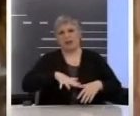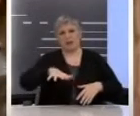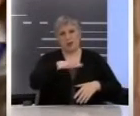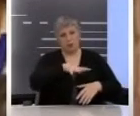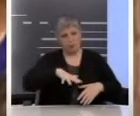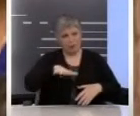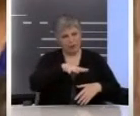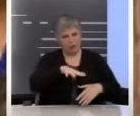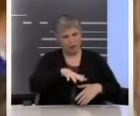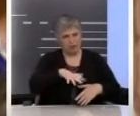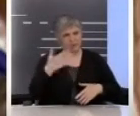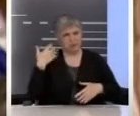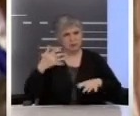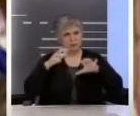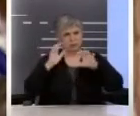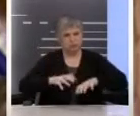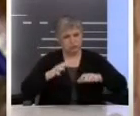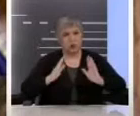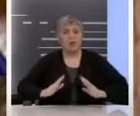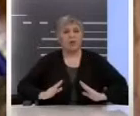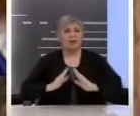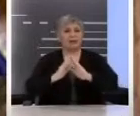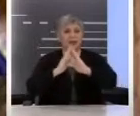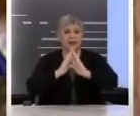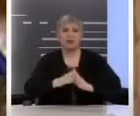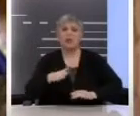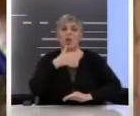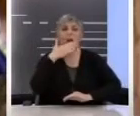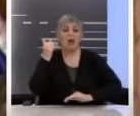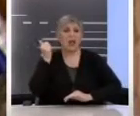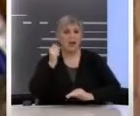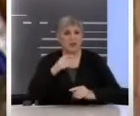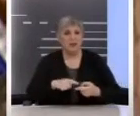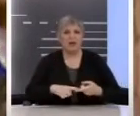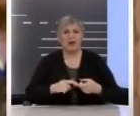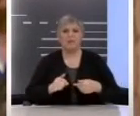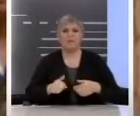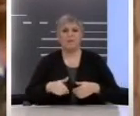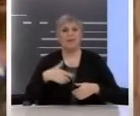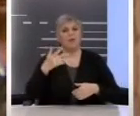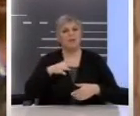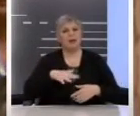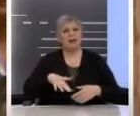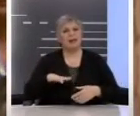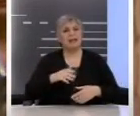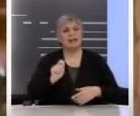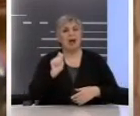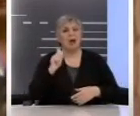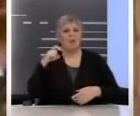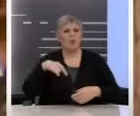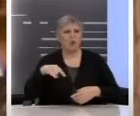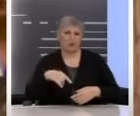Πύλης Τρικάλων, Κατερίνης, Χανίων, Πλατανιάς Χανίων, Αποκορώνου